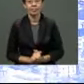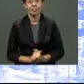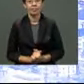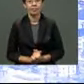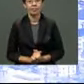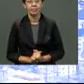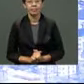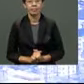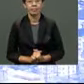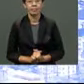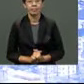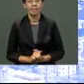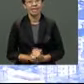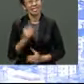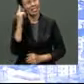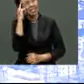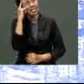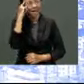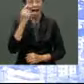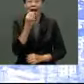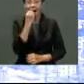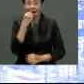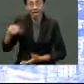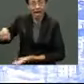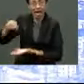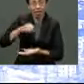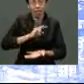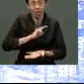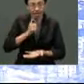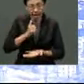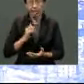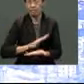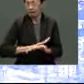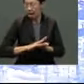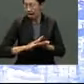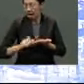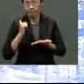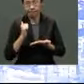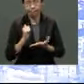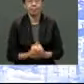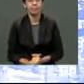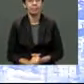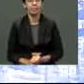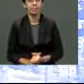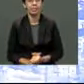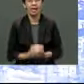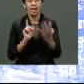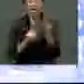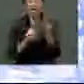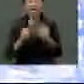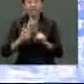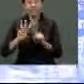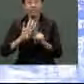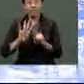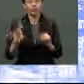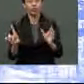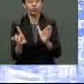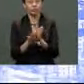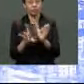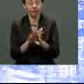อย่างนั้นอันนี้ก็ให้มีอาหารได้แต่ว่าต้องทำความสะอาดให้ดีส่วนสุดท้ายส่ว